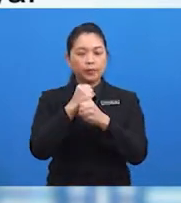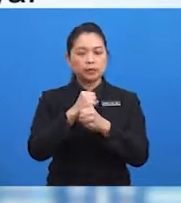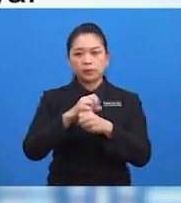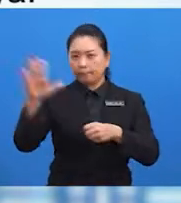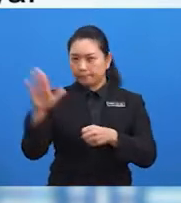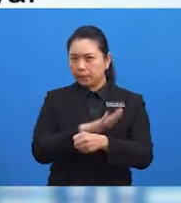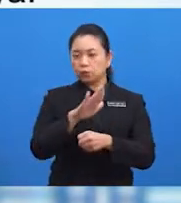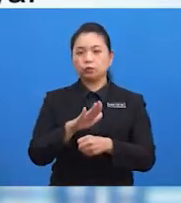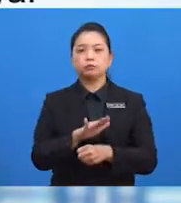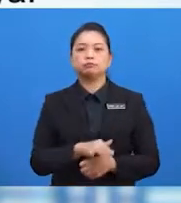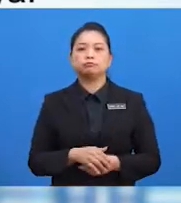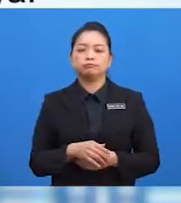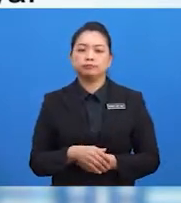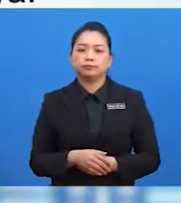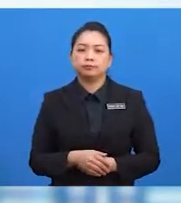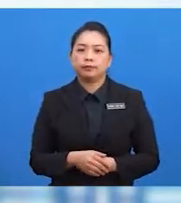sepenuhnya.